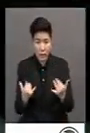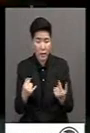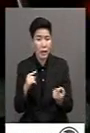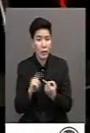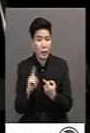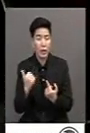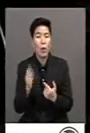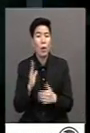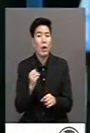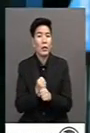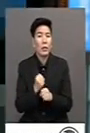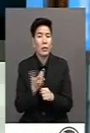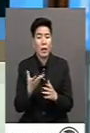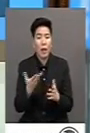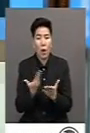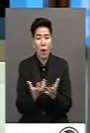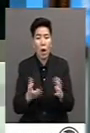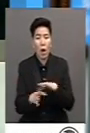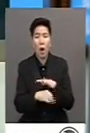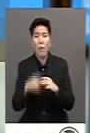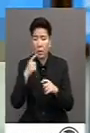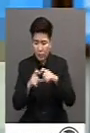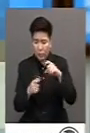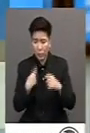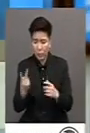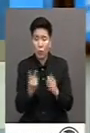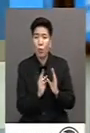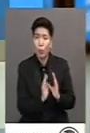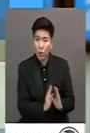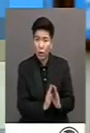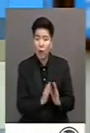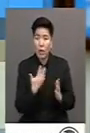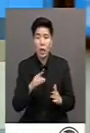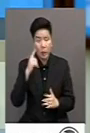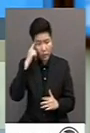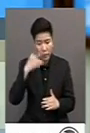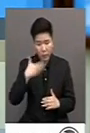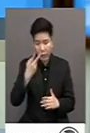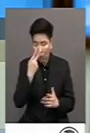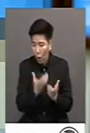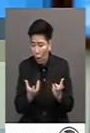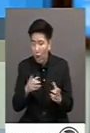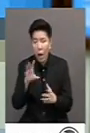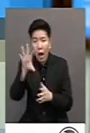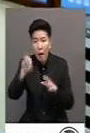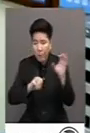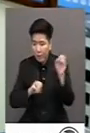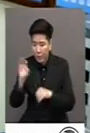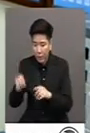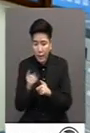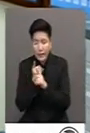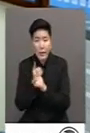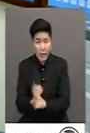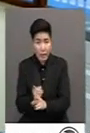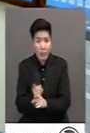ตัวของคนร้ายตัวของผู้ที่ก่อเหตุบอกว่าเก็บใบเสร็จ2ใบเอาไว้หลังจากนั้นก็ไปเลือกหยิบของตามรายละเอียดในใบเ